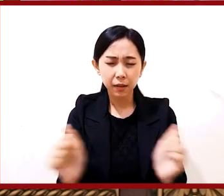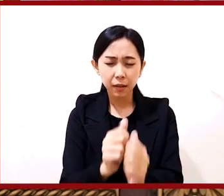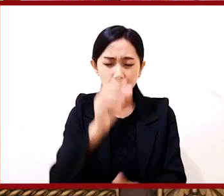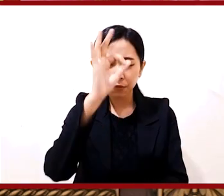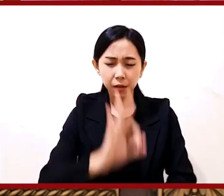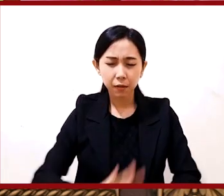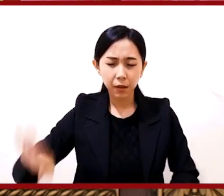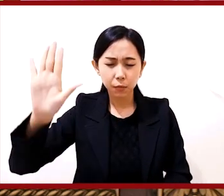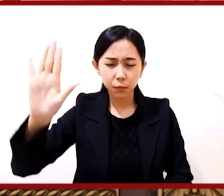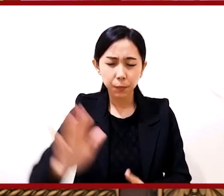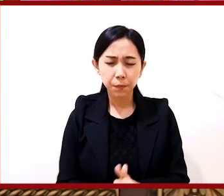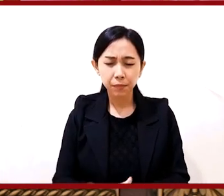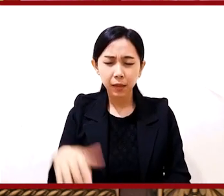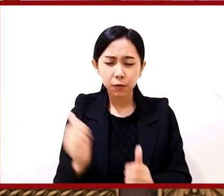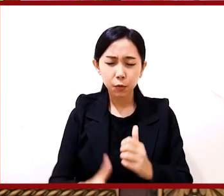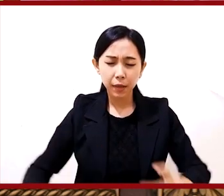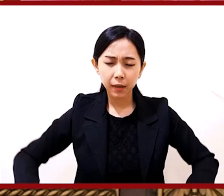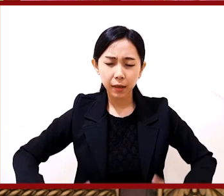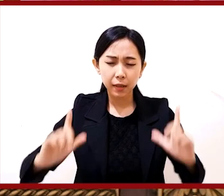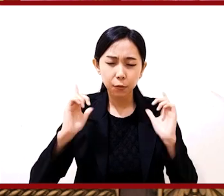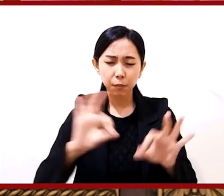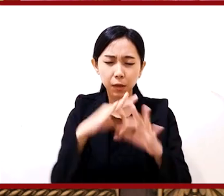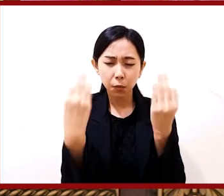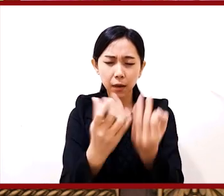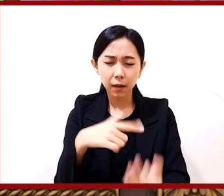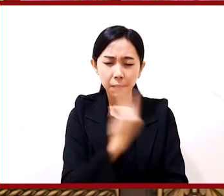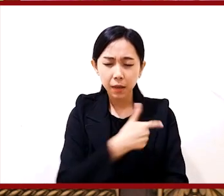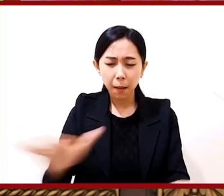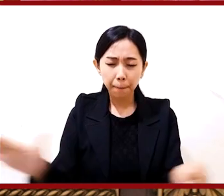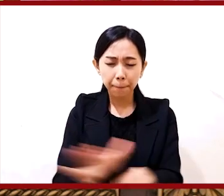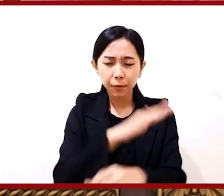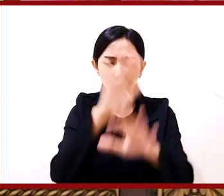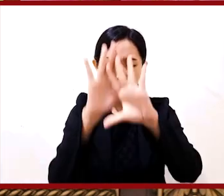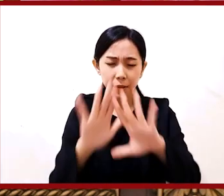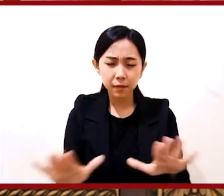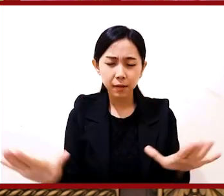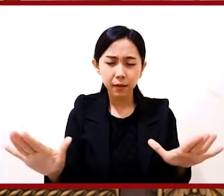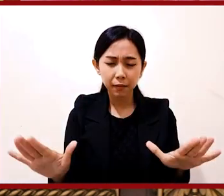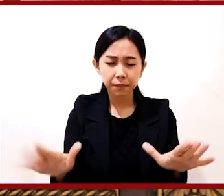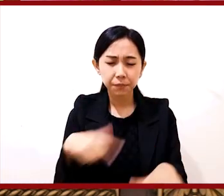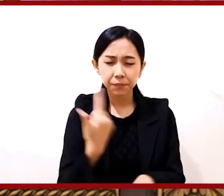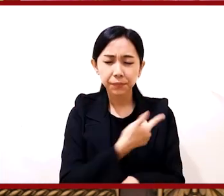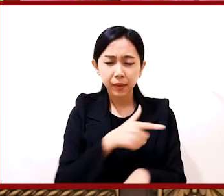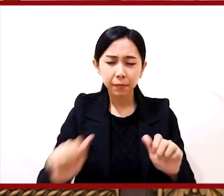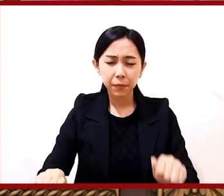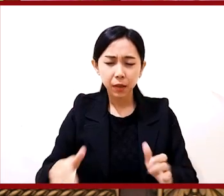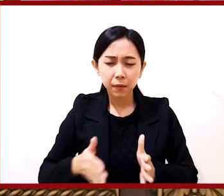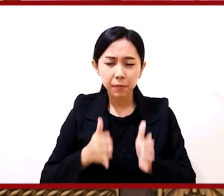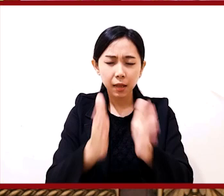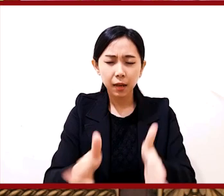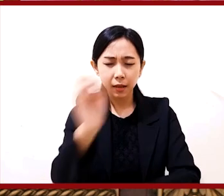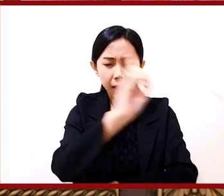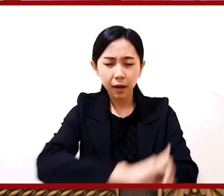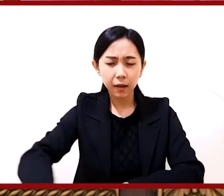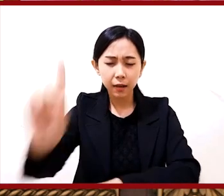firman-Mu, agar kehidupan keluarga kami penuh dengan damai sejahtera. Dan kami boleh menjalani